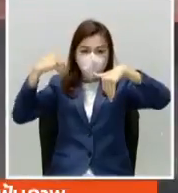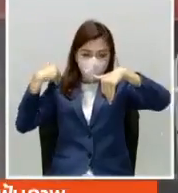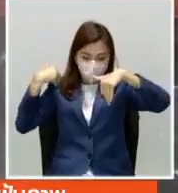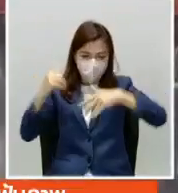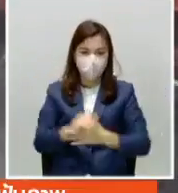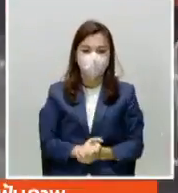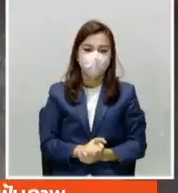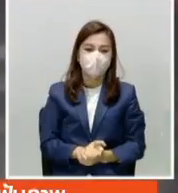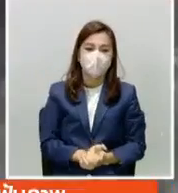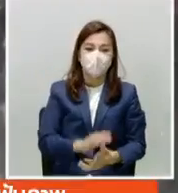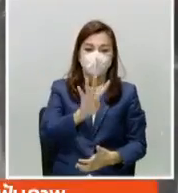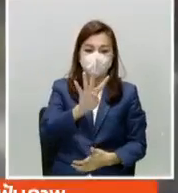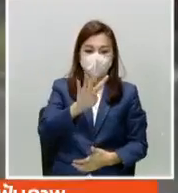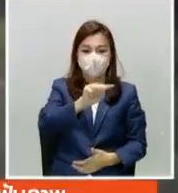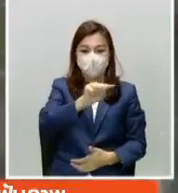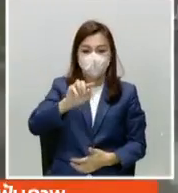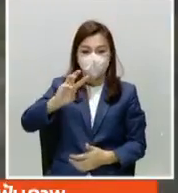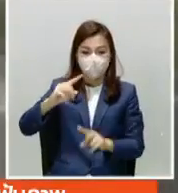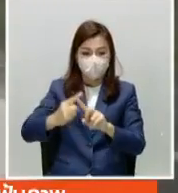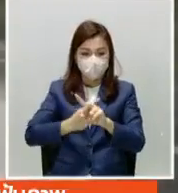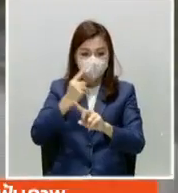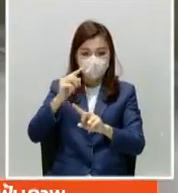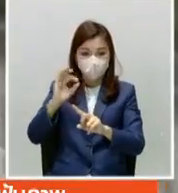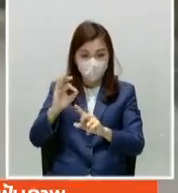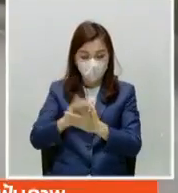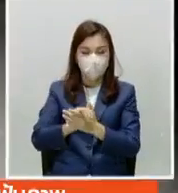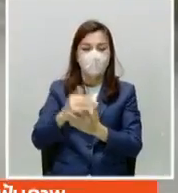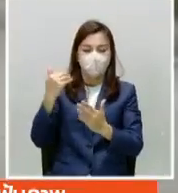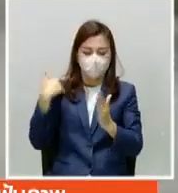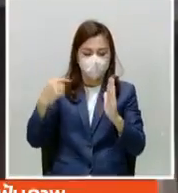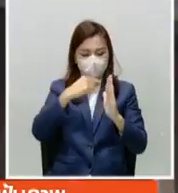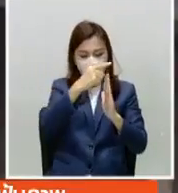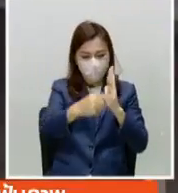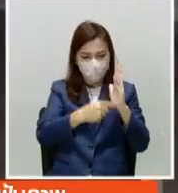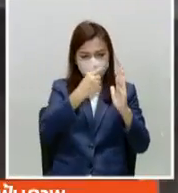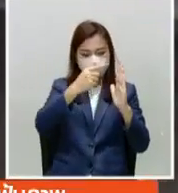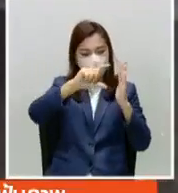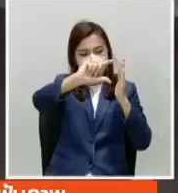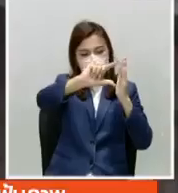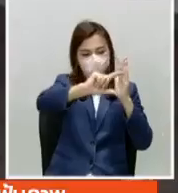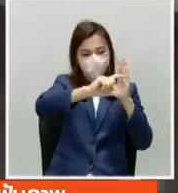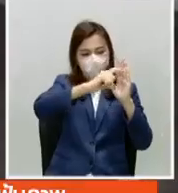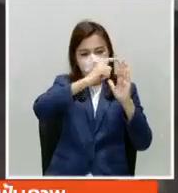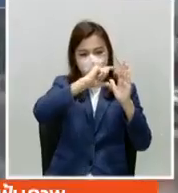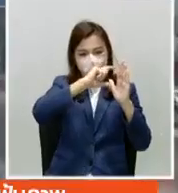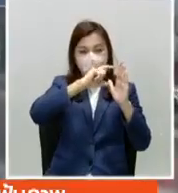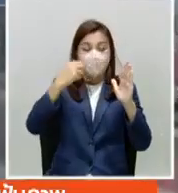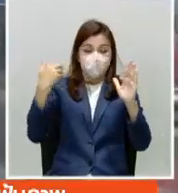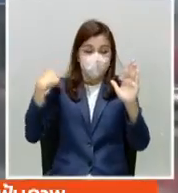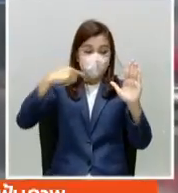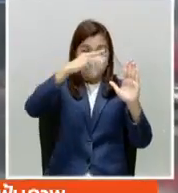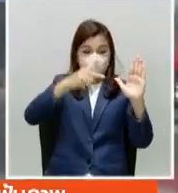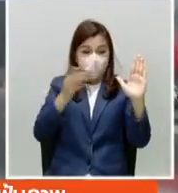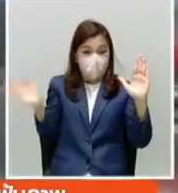ส่วนในช่วงวันที่4ถึง6กันยายนร่องมรสุมพัดผ่านภาคเหนือ ภาคตะวันออกเฉียงเหนือประกอบกับมรสุมตะวันต